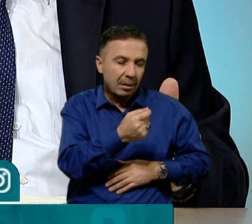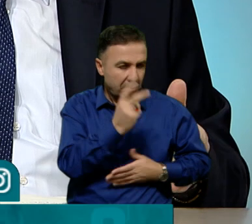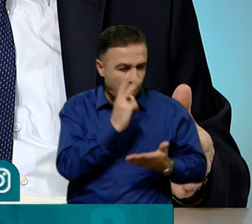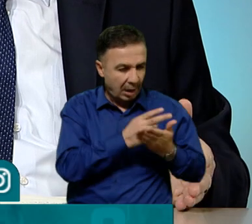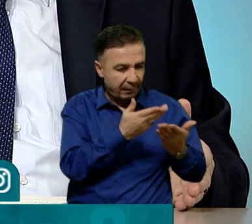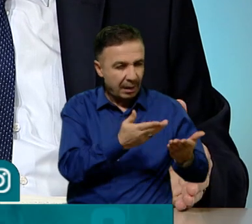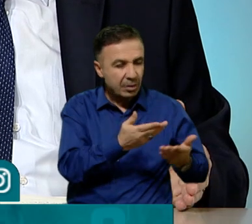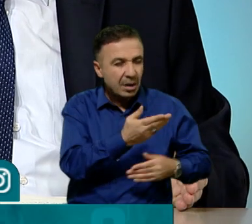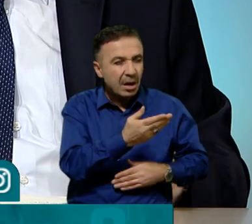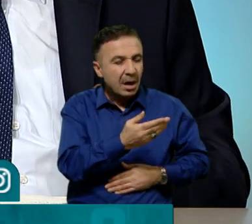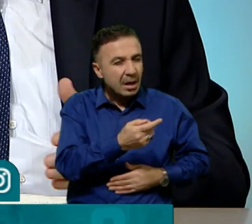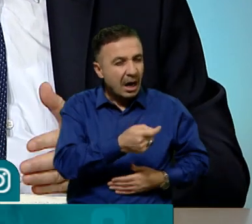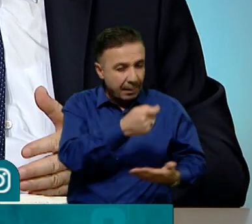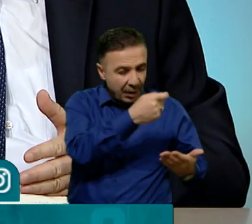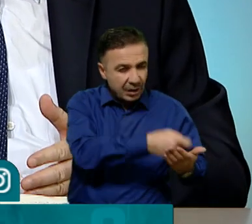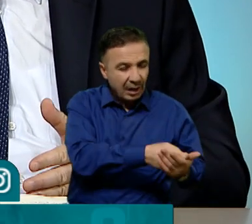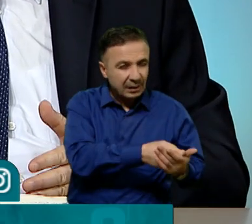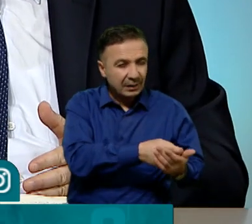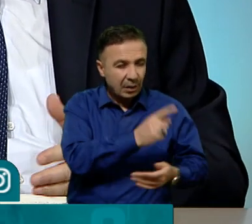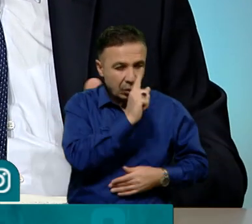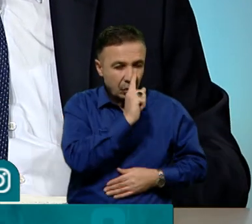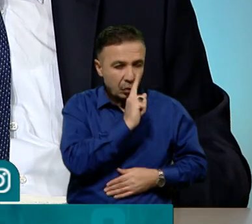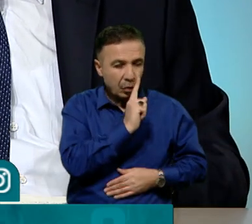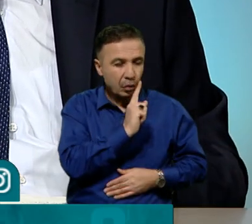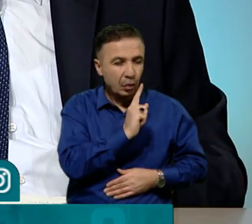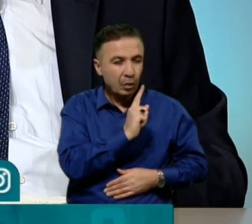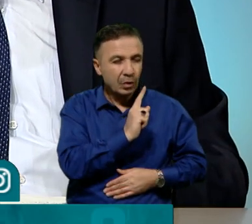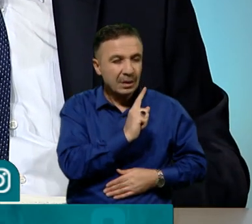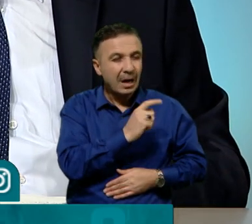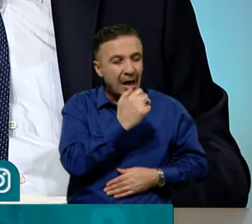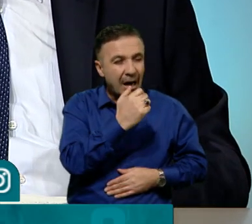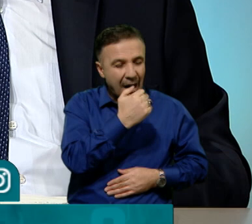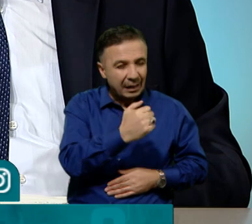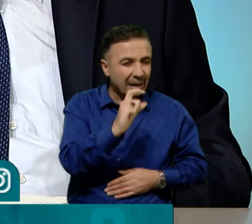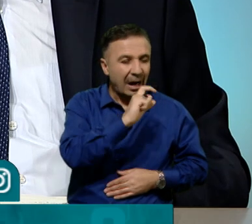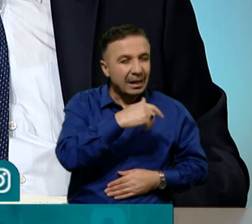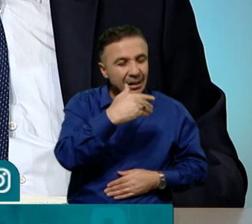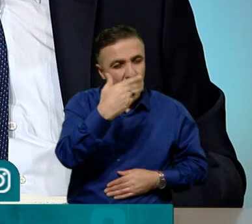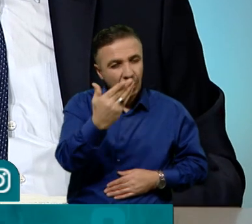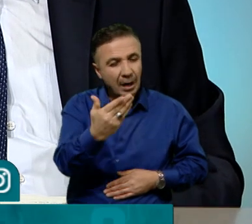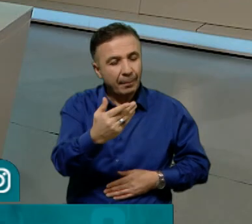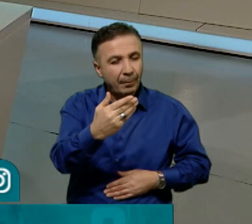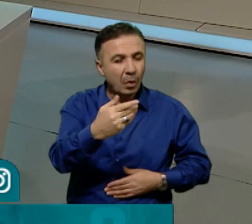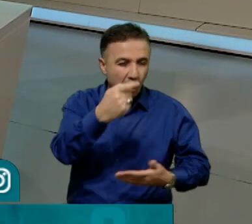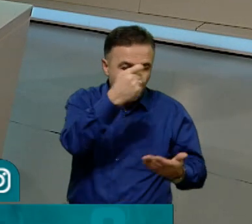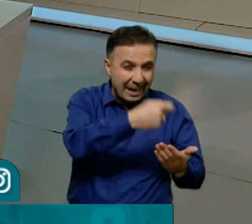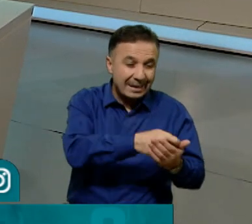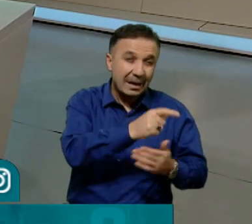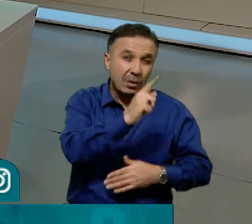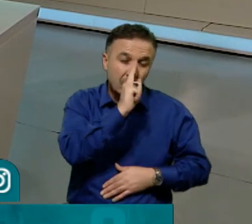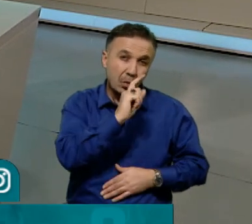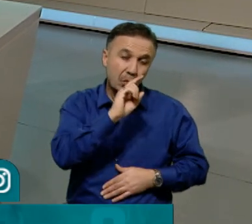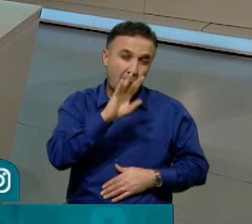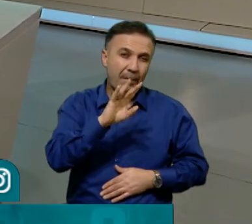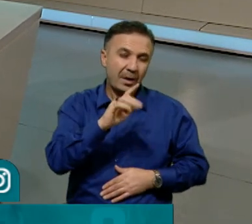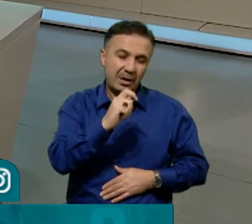alırsan 100 lira, 6 ay sonra ödersen 115 lira. Dolayısıyla bu tür alışverişler faiz değil ya